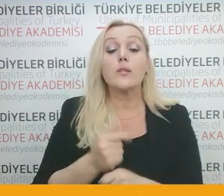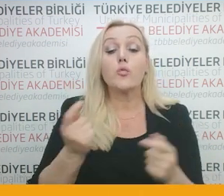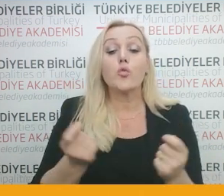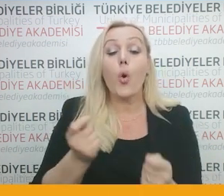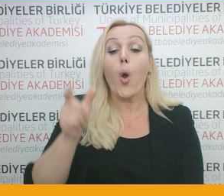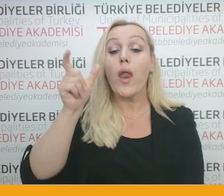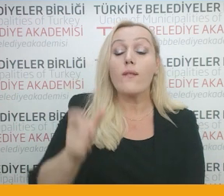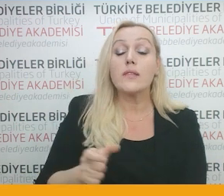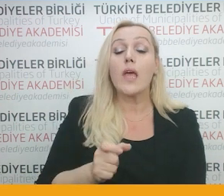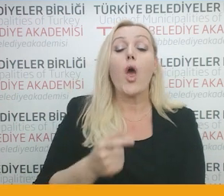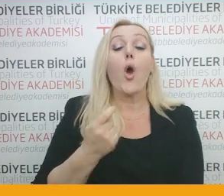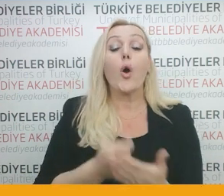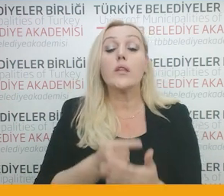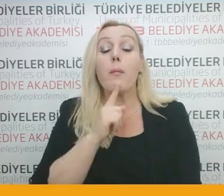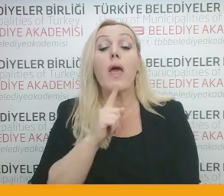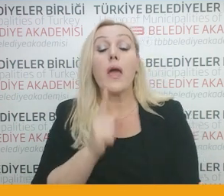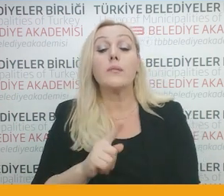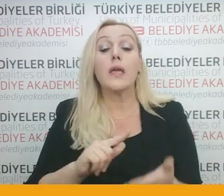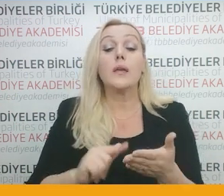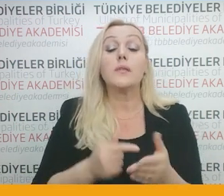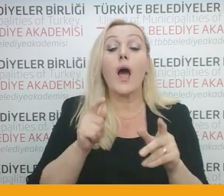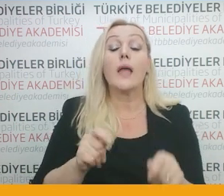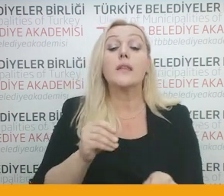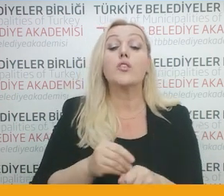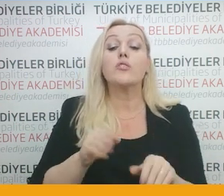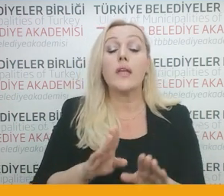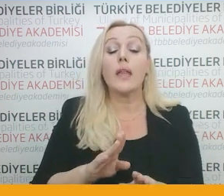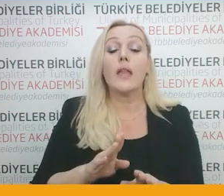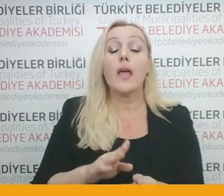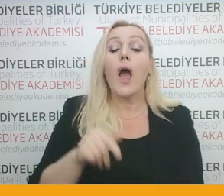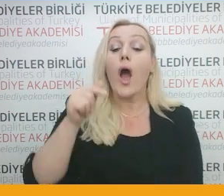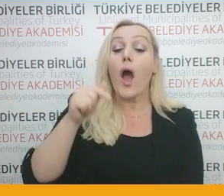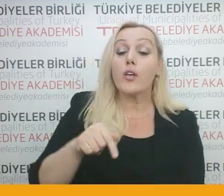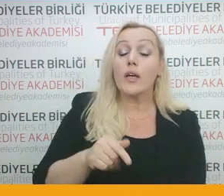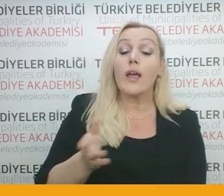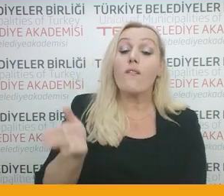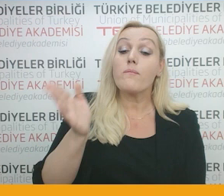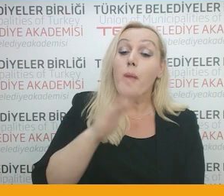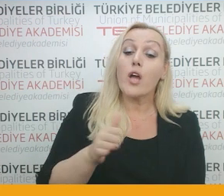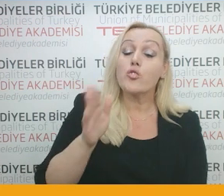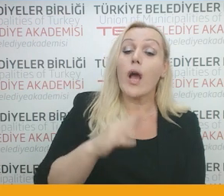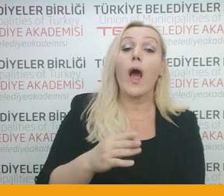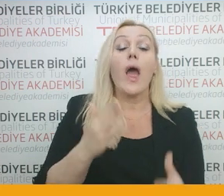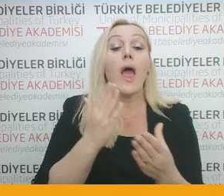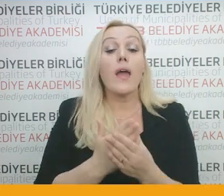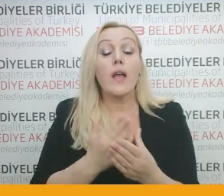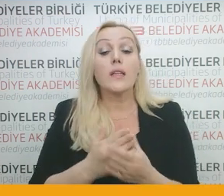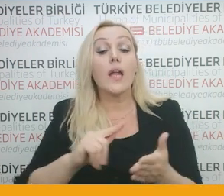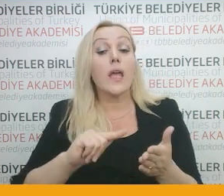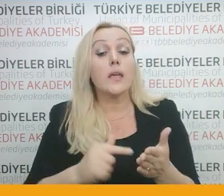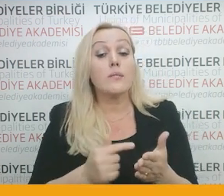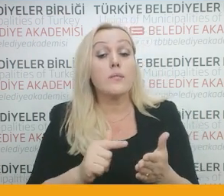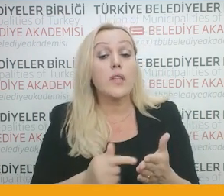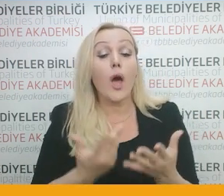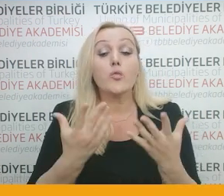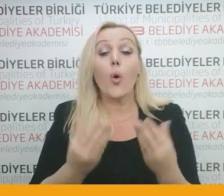ödeme emrindeki bölüme imza attığı için sorumlu olmuyor. Alttaki o dosyanın alttaki diğer evraklarda da düzenleyen sıfatıyla imzası varsa